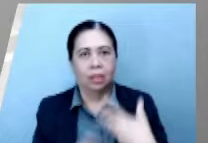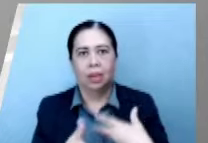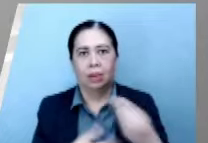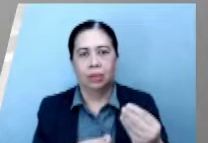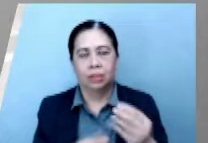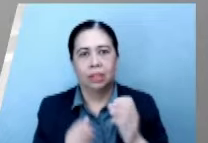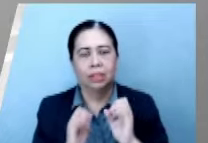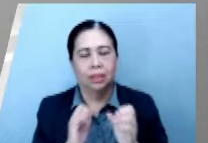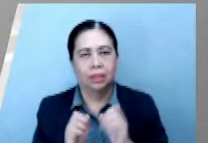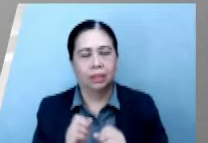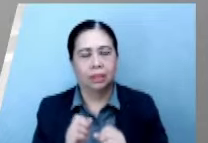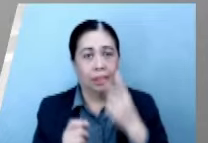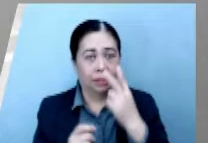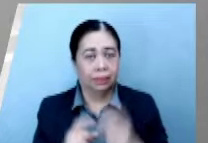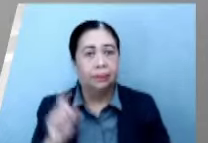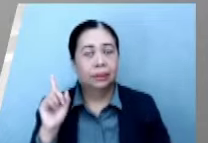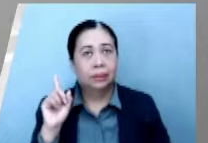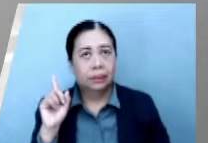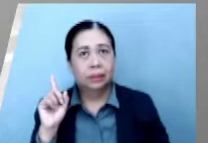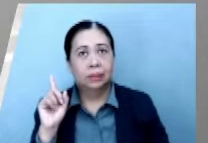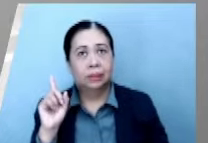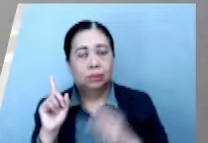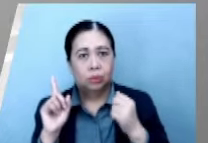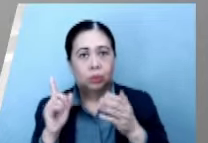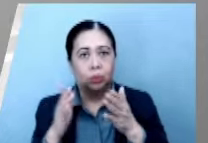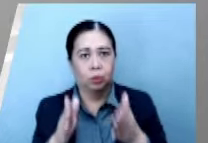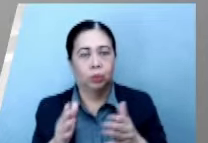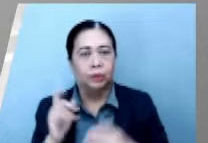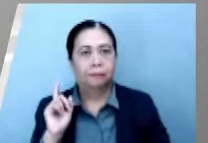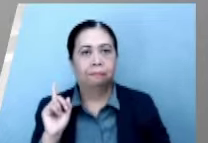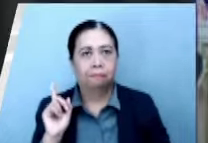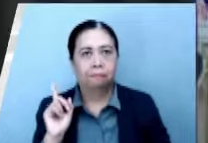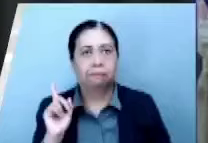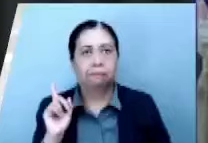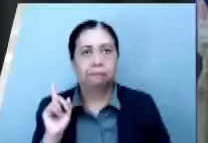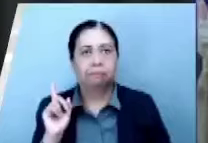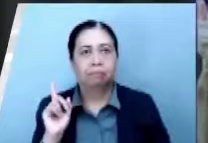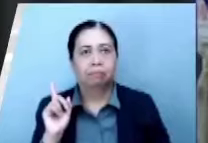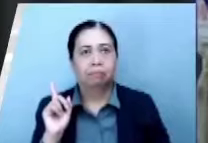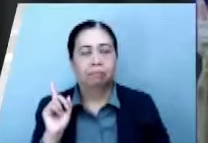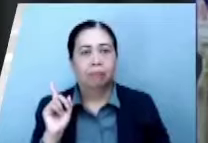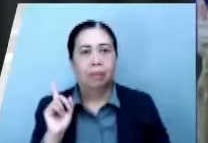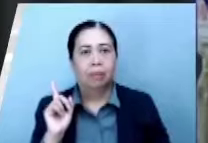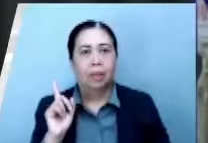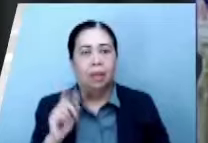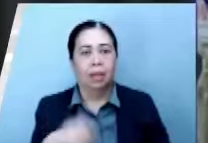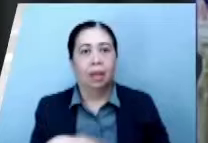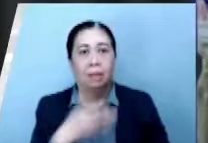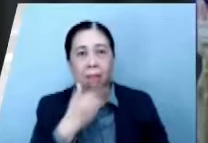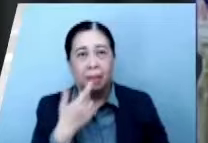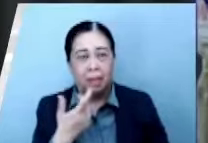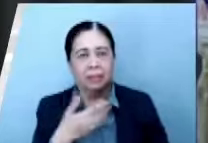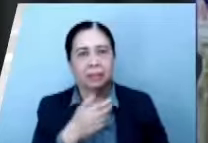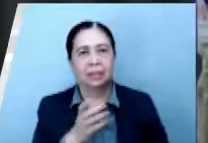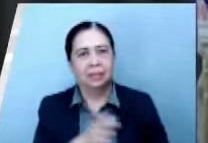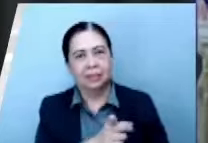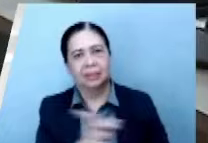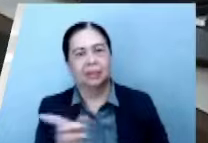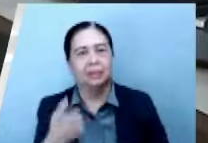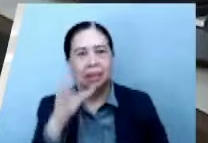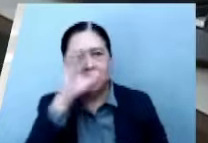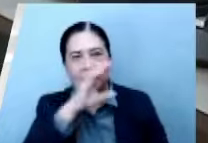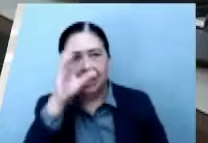sa Eugenio Lopez Jr. Drive o Scout Borromeo. Malayo pa, kumanan na sila sa mga alternate